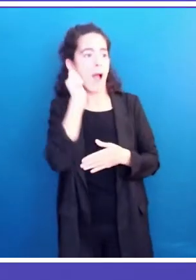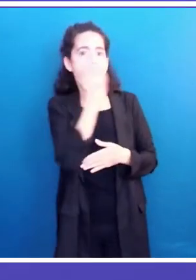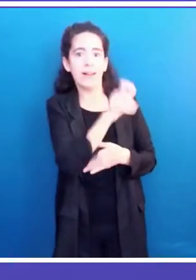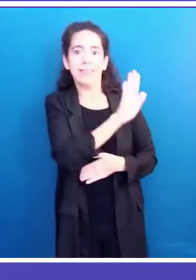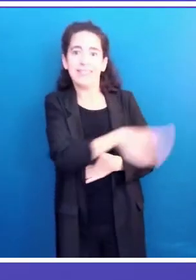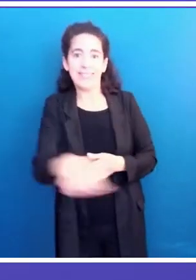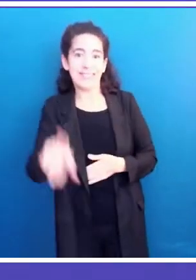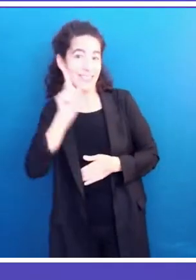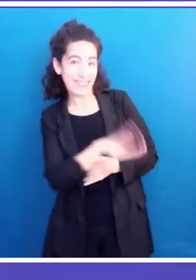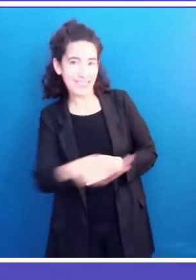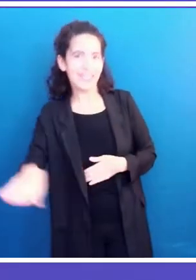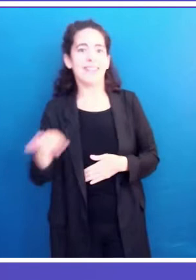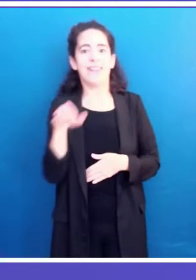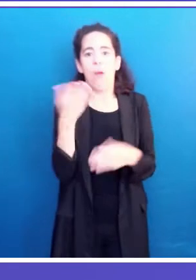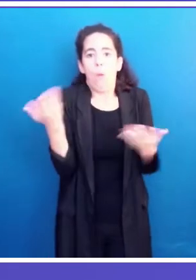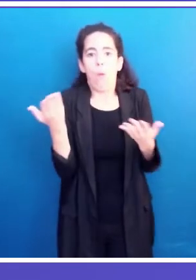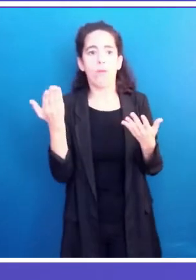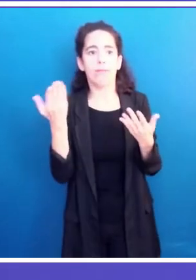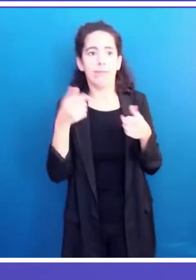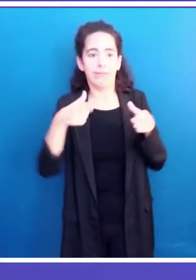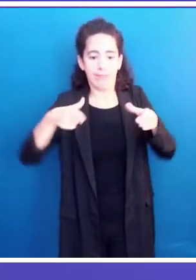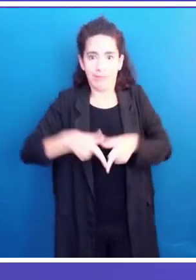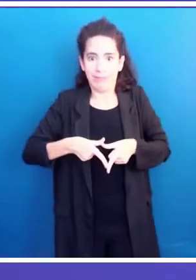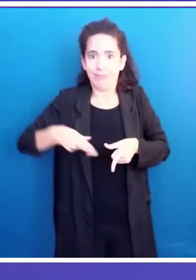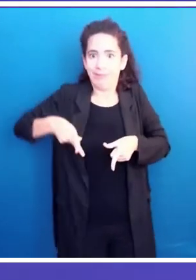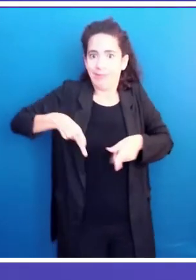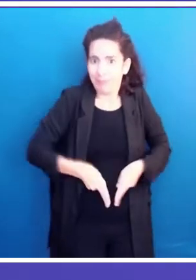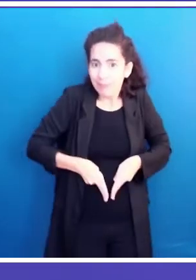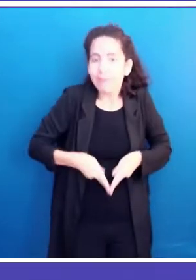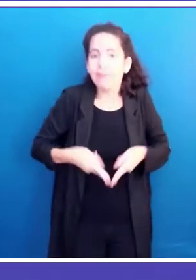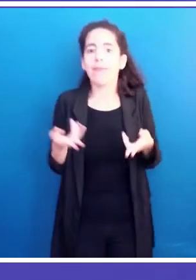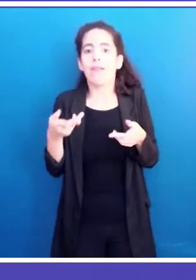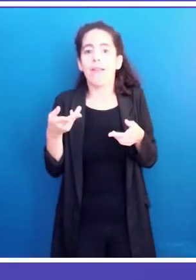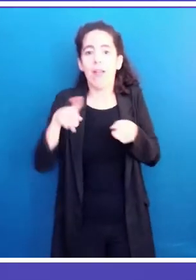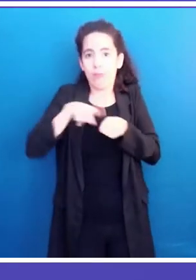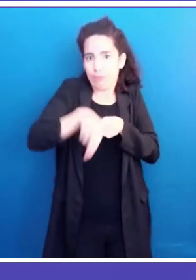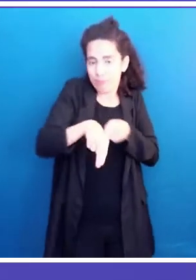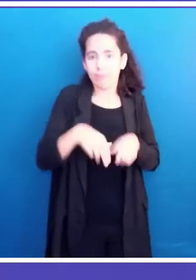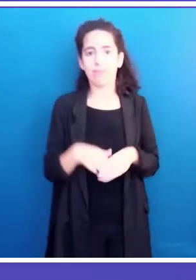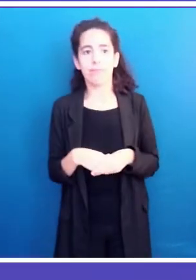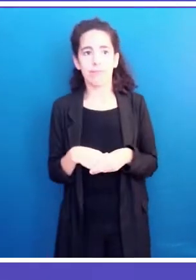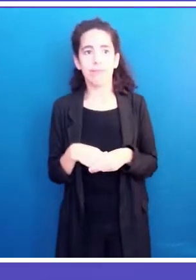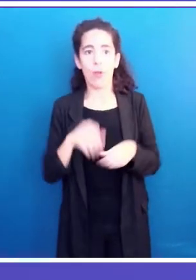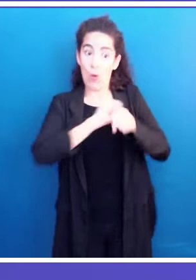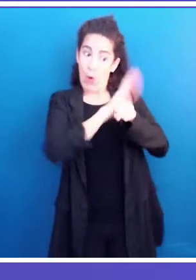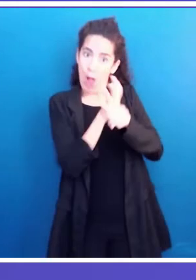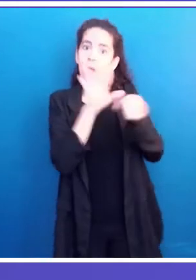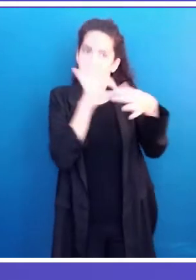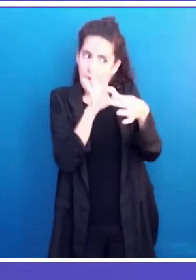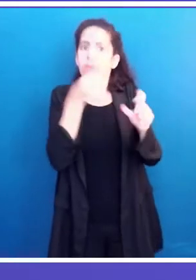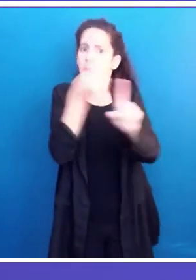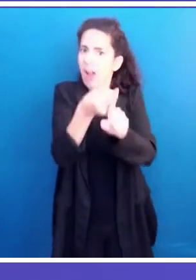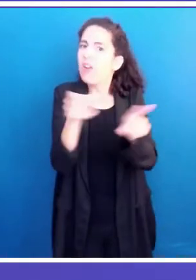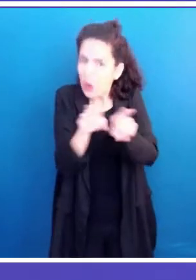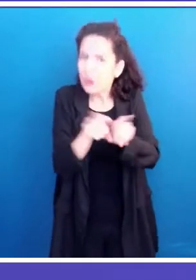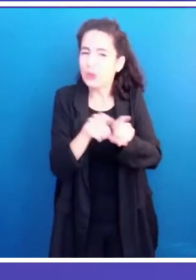العالم، مثلا الإتجار، التزويج الجبري والتشويه في الأعضاء الجنسية